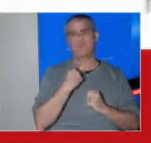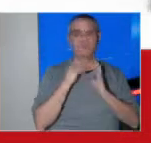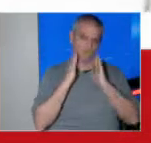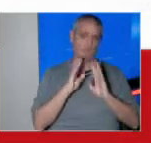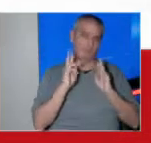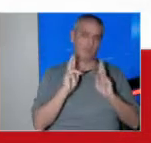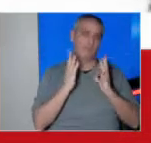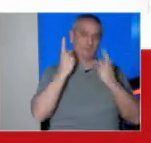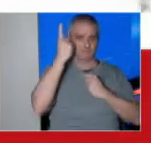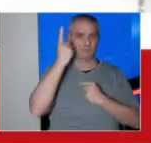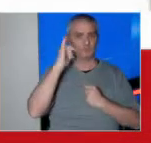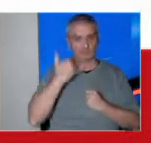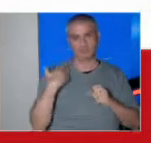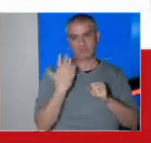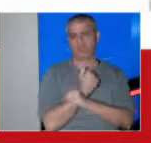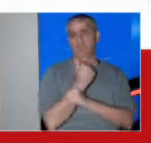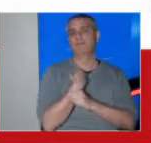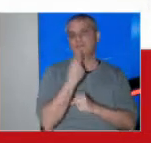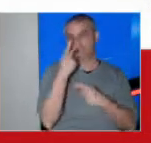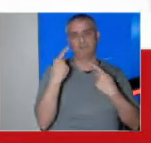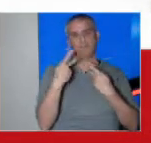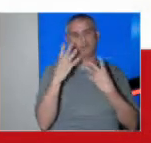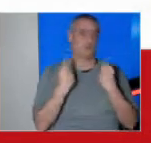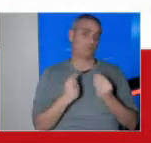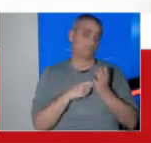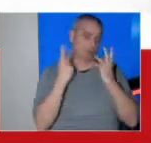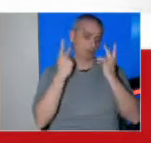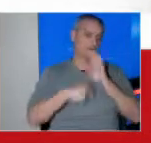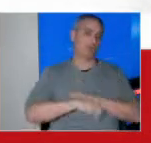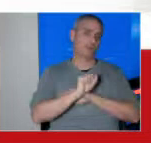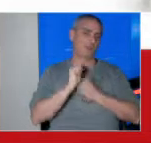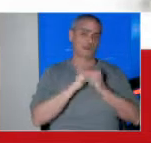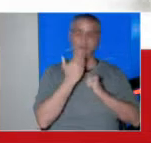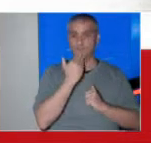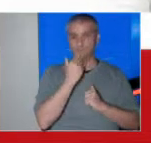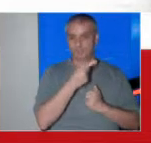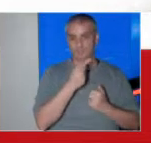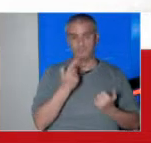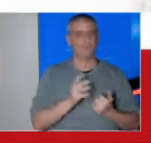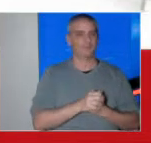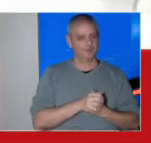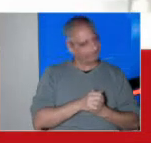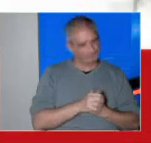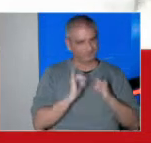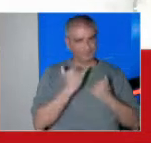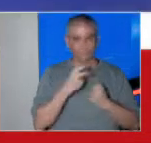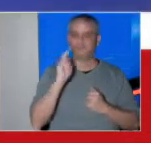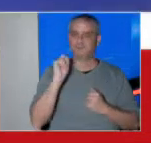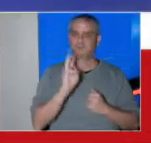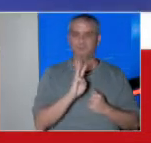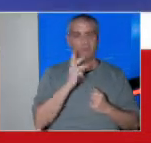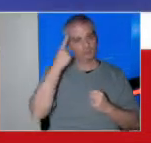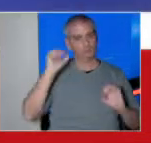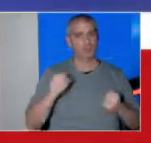מאמין ומקווה בעזרת השם שנצליח ושנראה ימים טובים יותר, כי זה חשוב לכדורגל, לספורט הישראלי ולתרבות הישראלית. חד משמעית. נדב שטראוכלר,